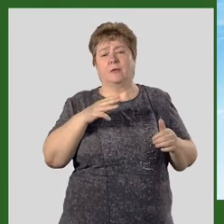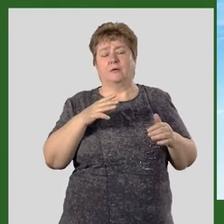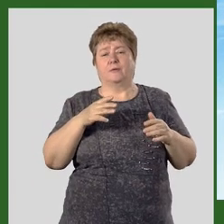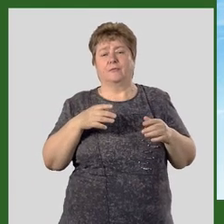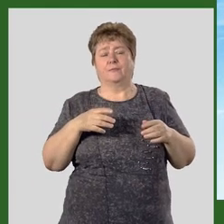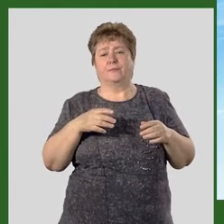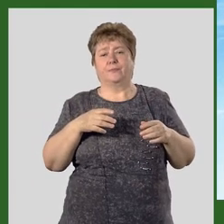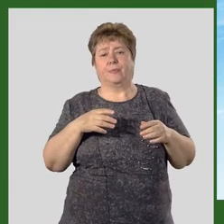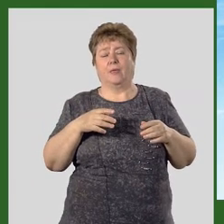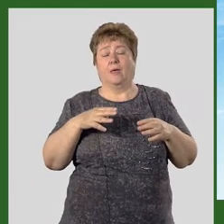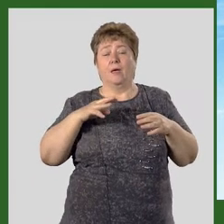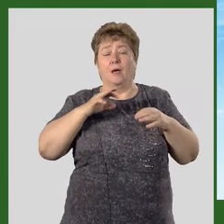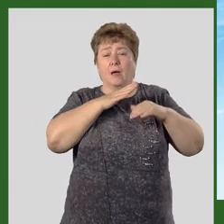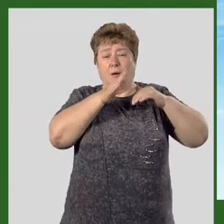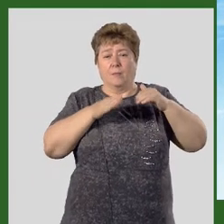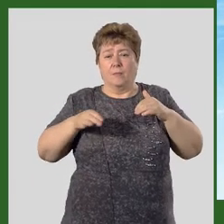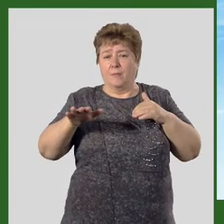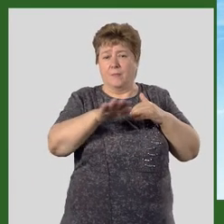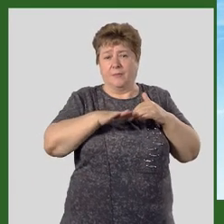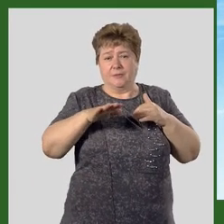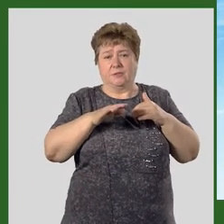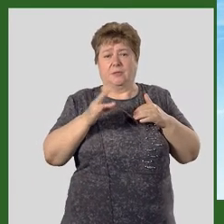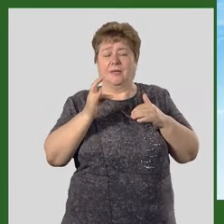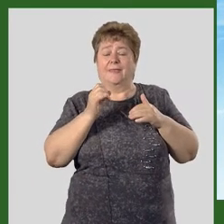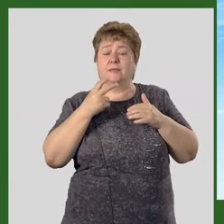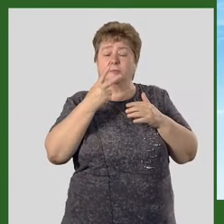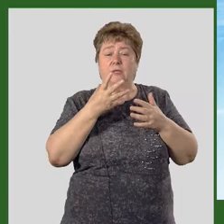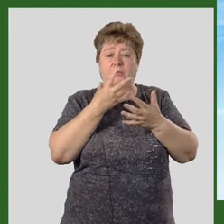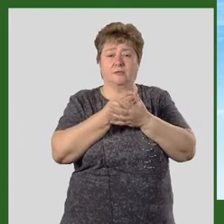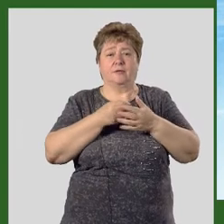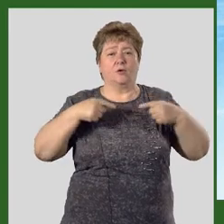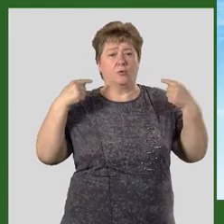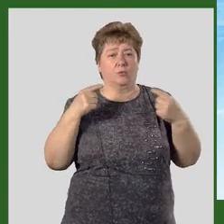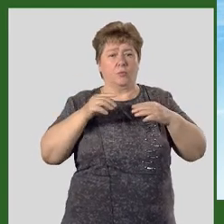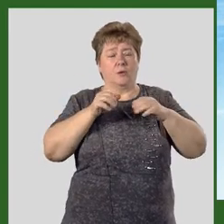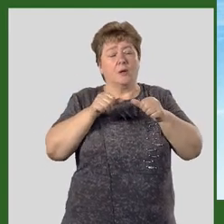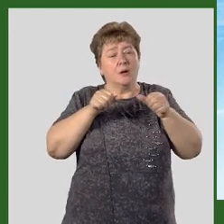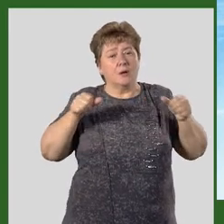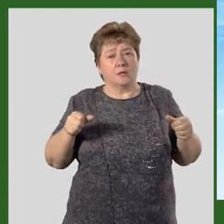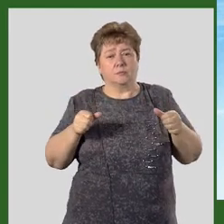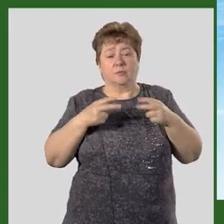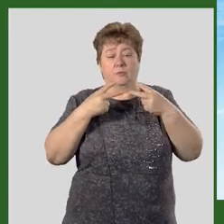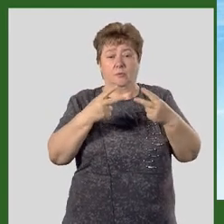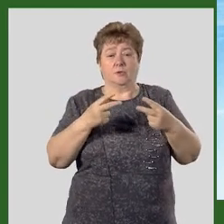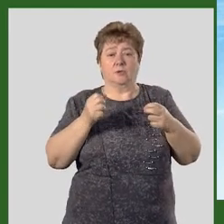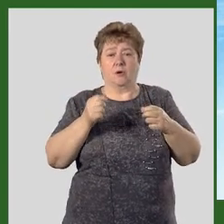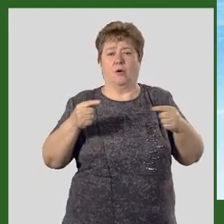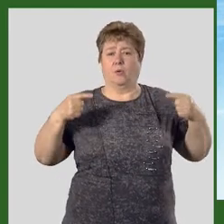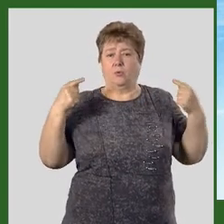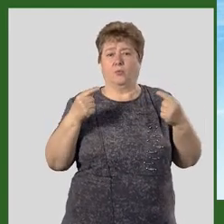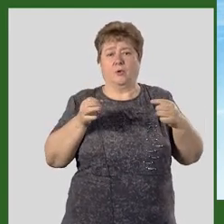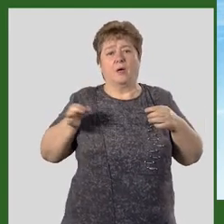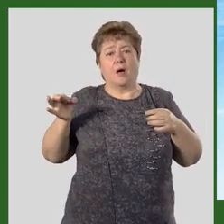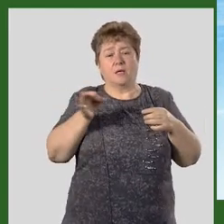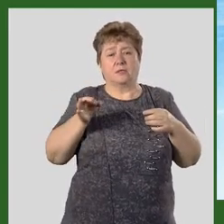Таким образом, материки, несмотря на свои большие размеры, выглядят лишь крупными